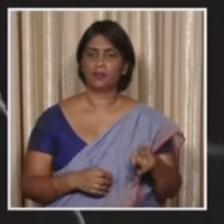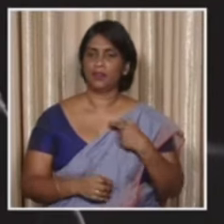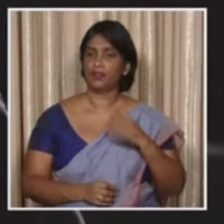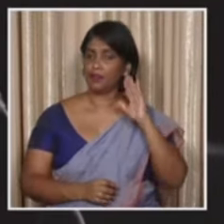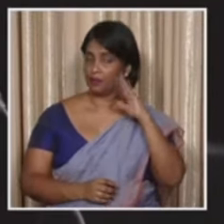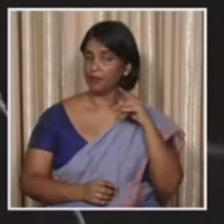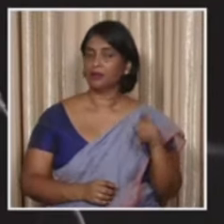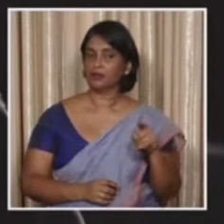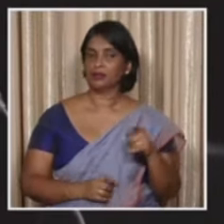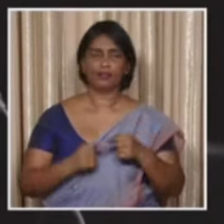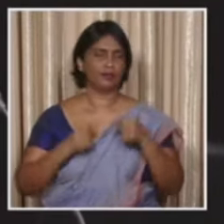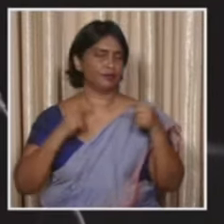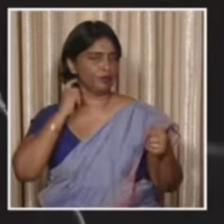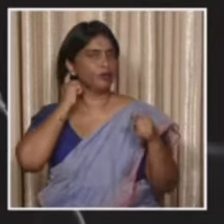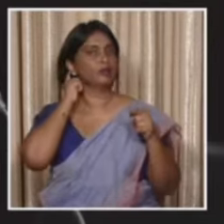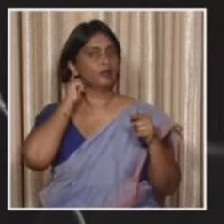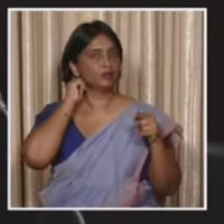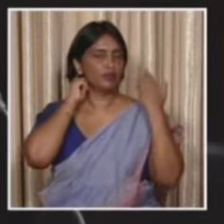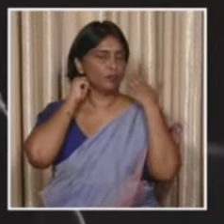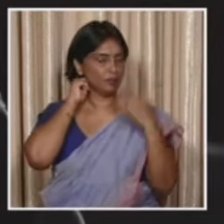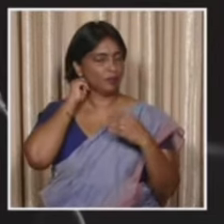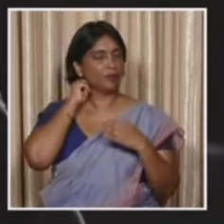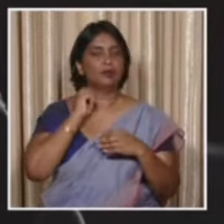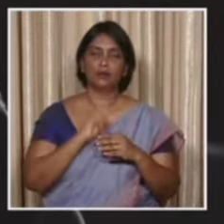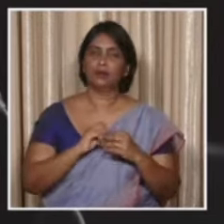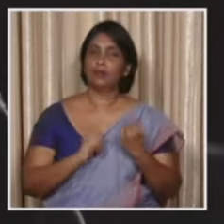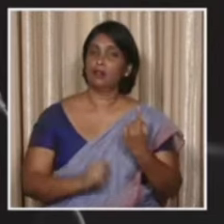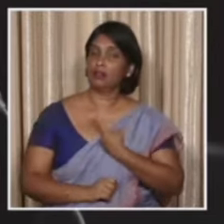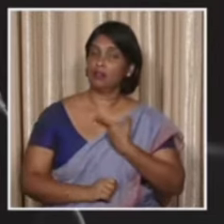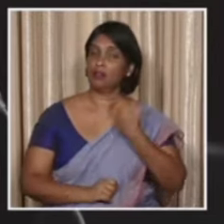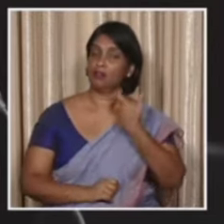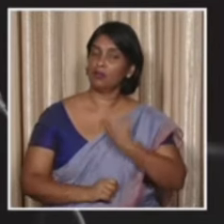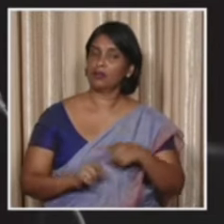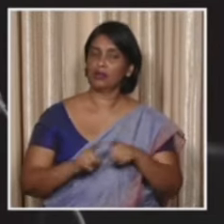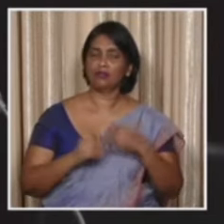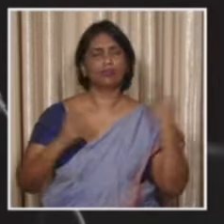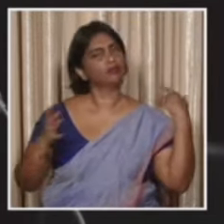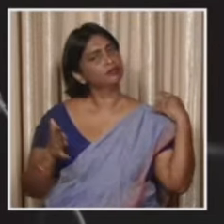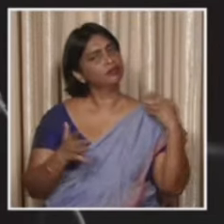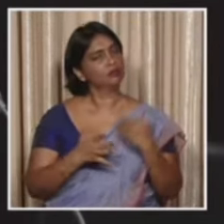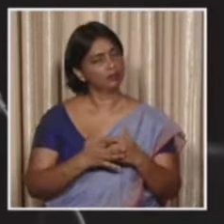நீண்ட காலம் ஒரு தனிநபராக சிறுபான்மை மக்களின்